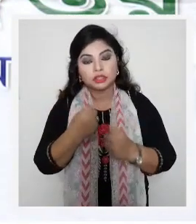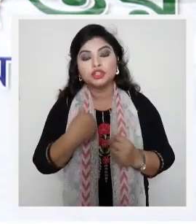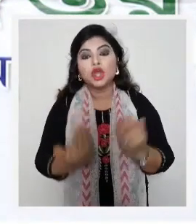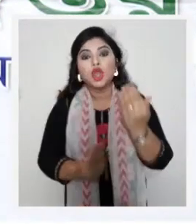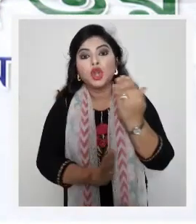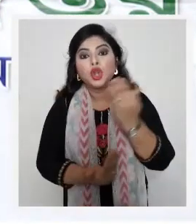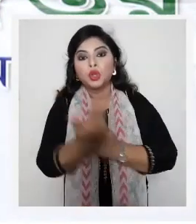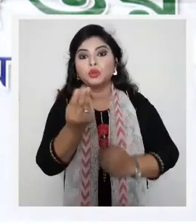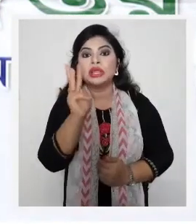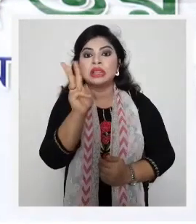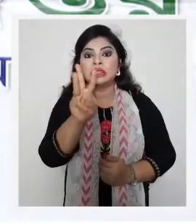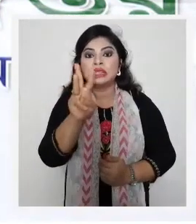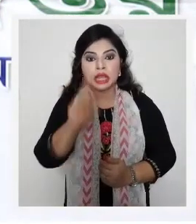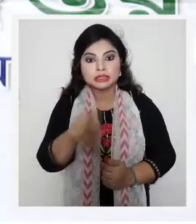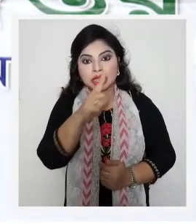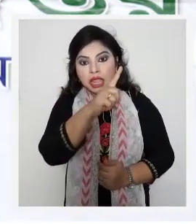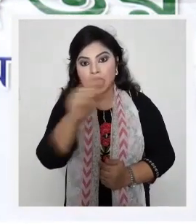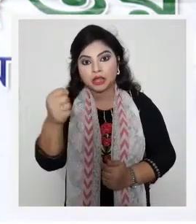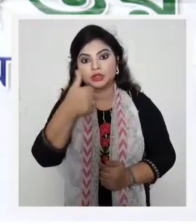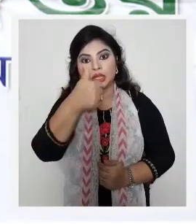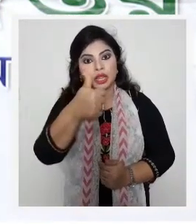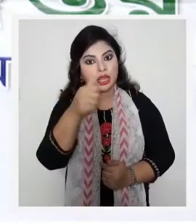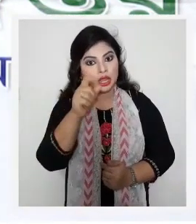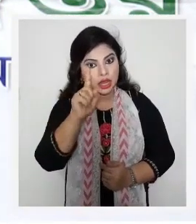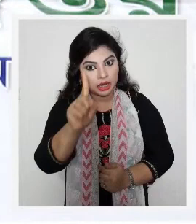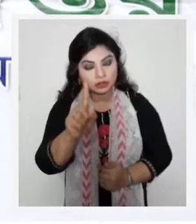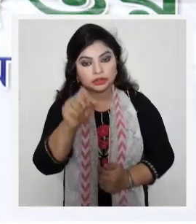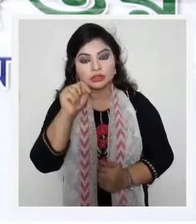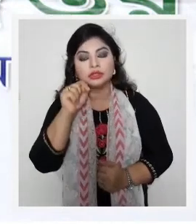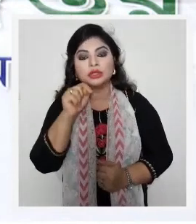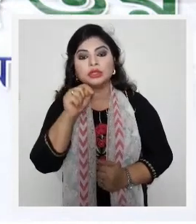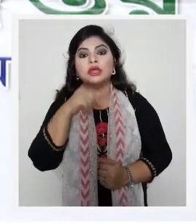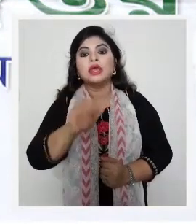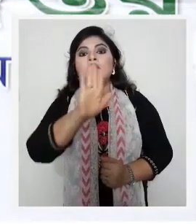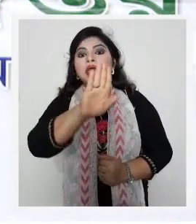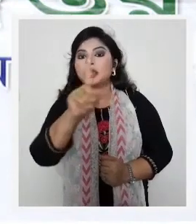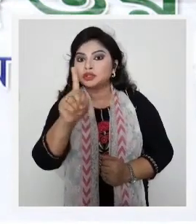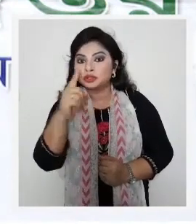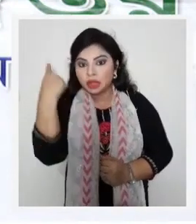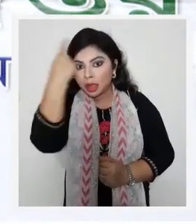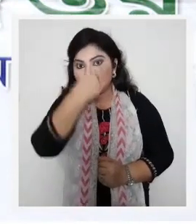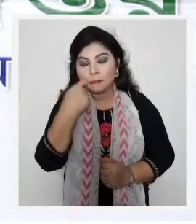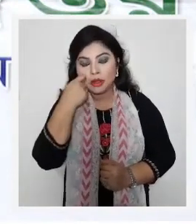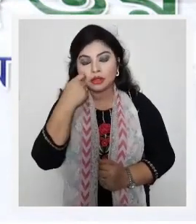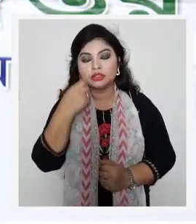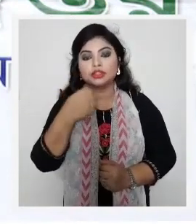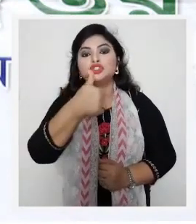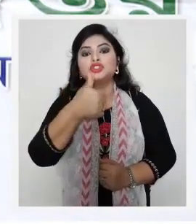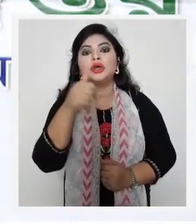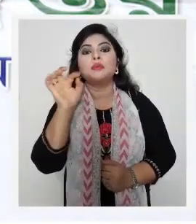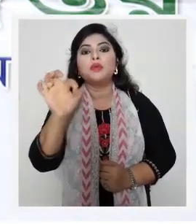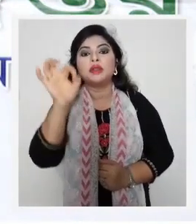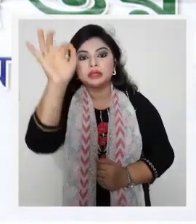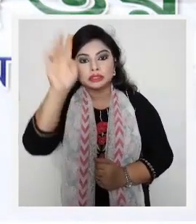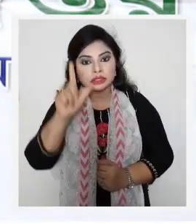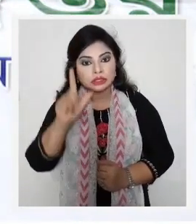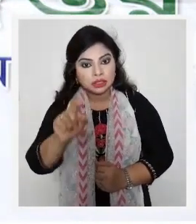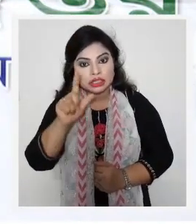501,465টি। গত 24 ঘন্টায় যা নমুনা পরীক্ষা হয়েছে তাতে শনাক্ত হয়েছে